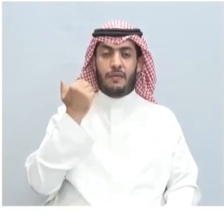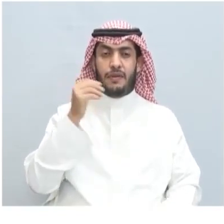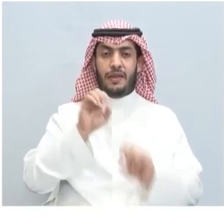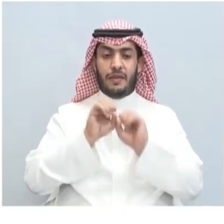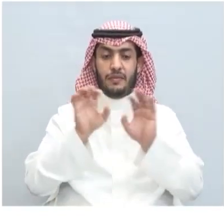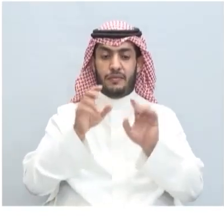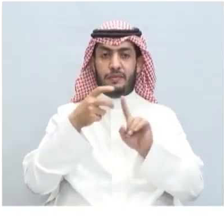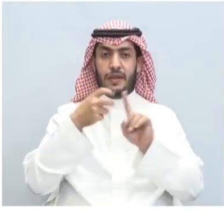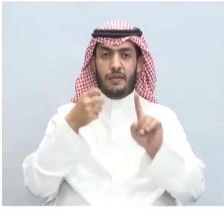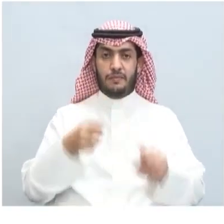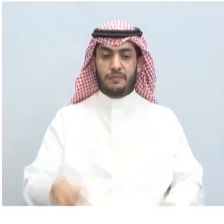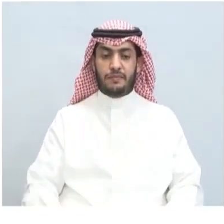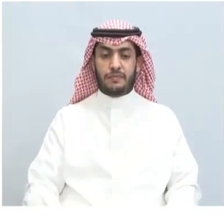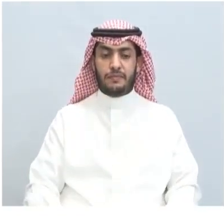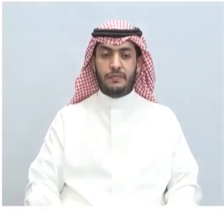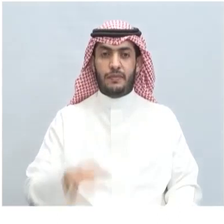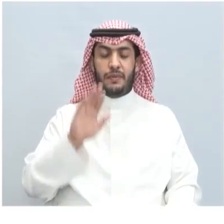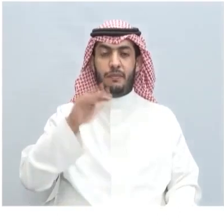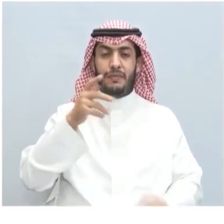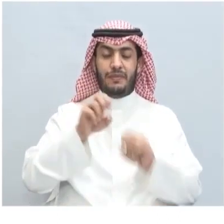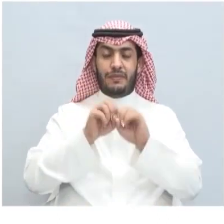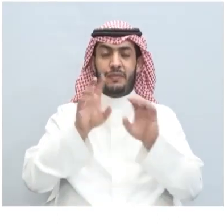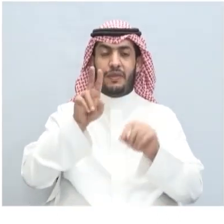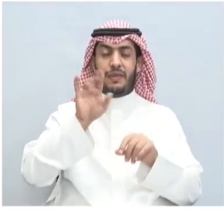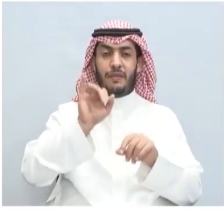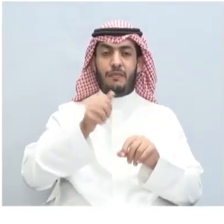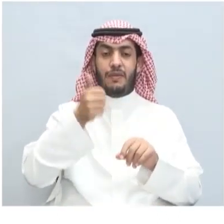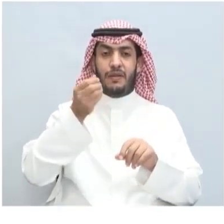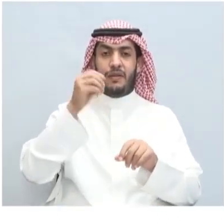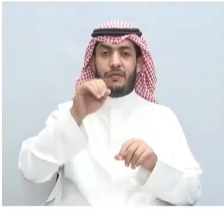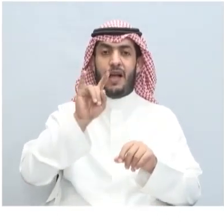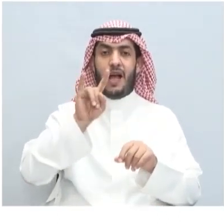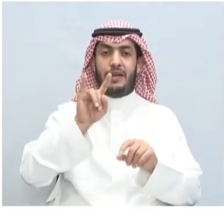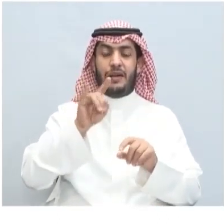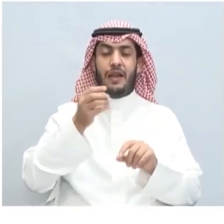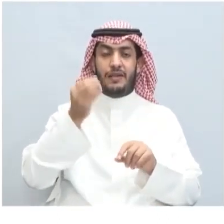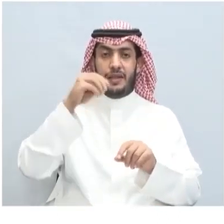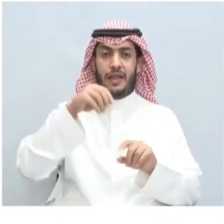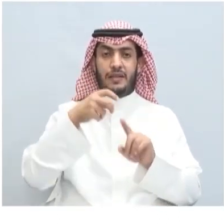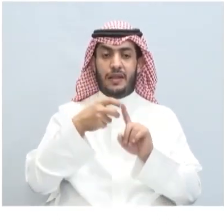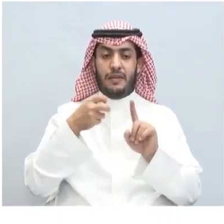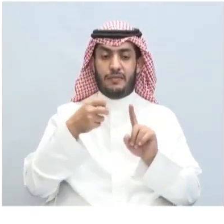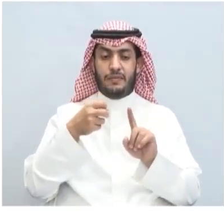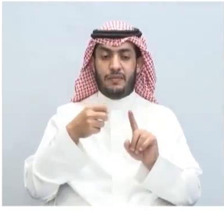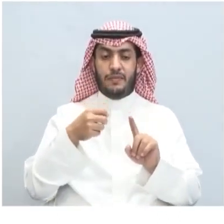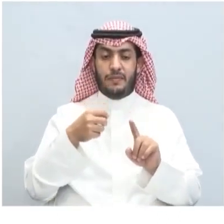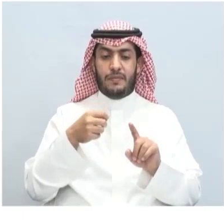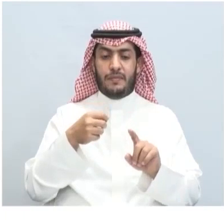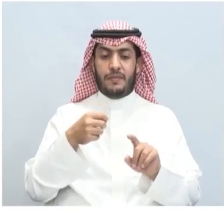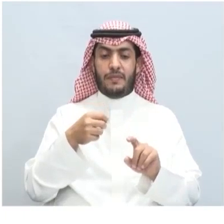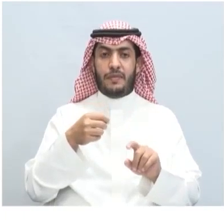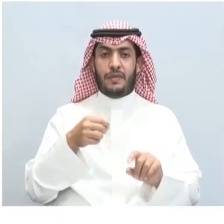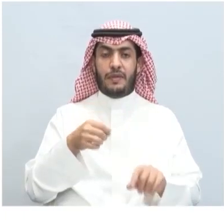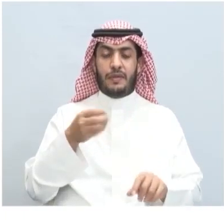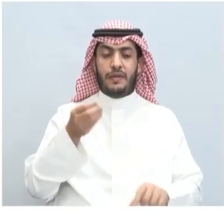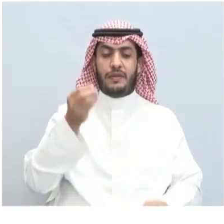توزيعات السهميه وبعد التوزيع تم منحه ع اسهم اضافيه اذا المستثمر اصبح يملك